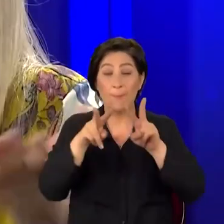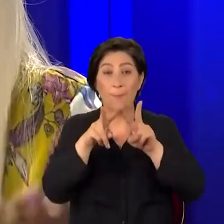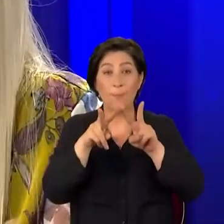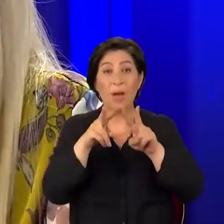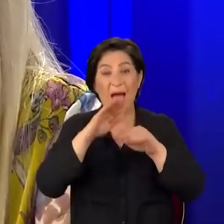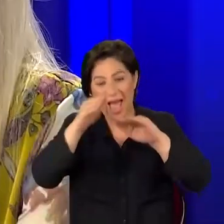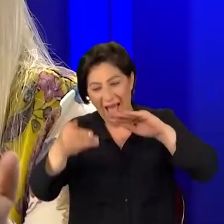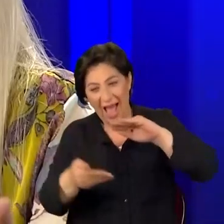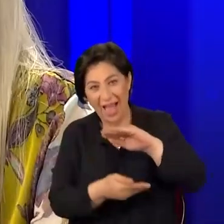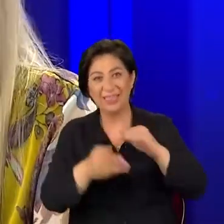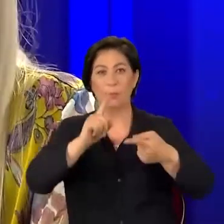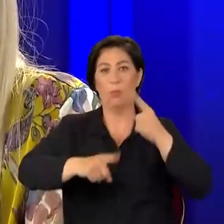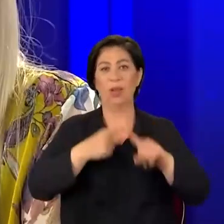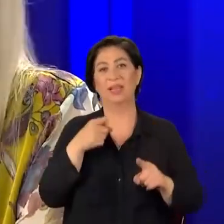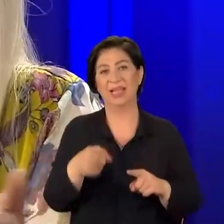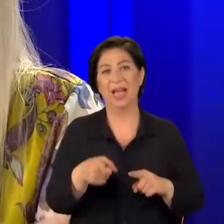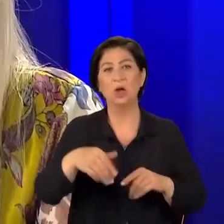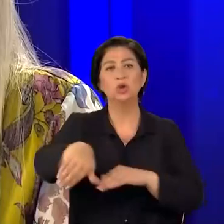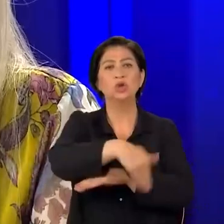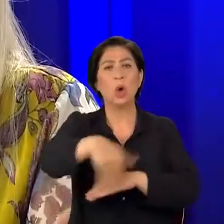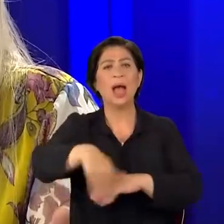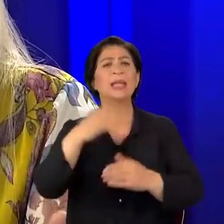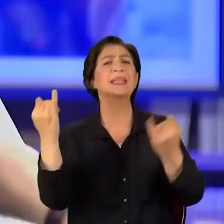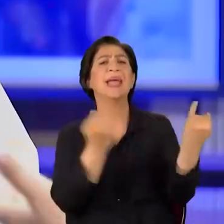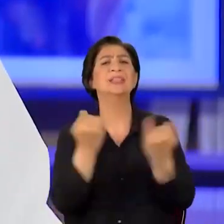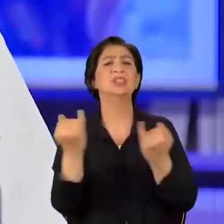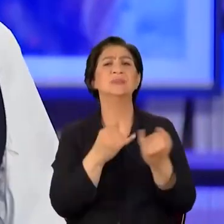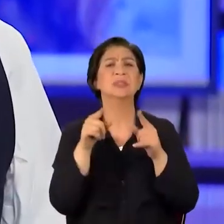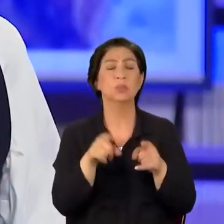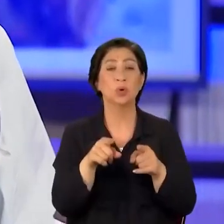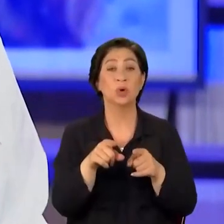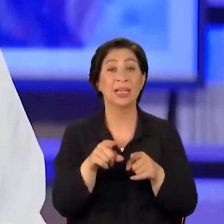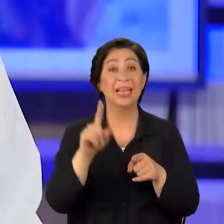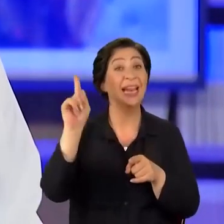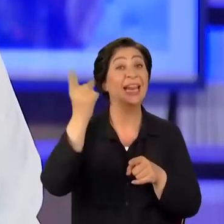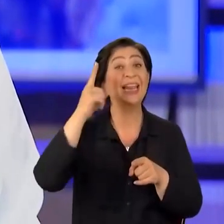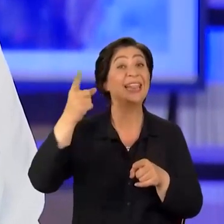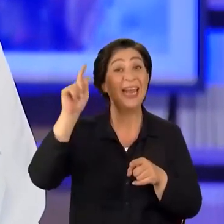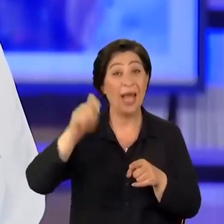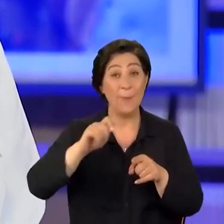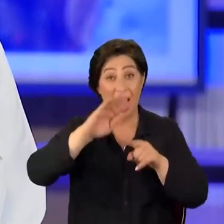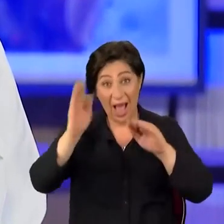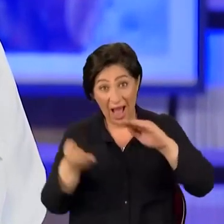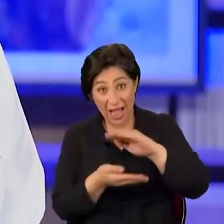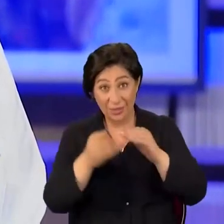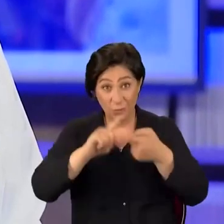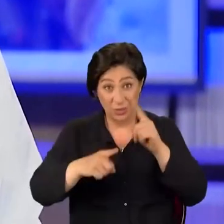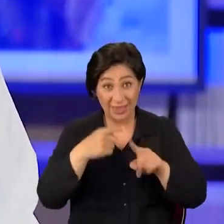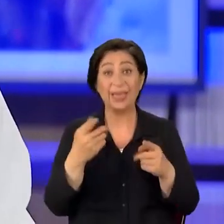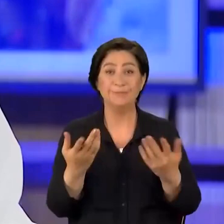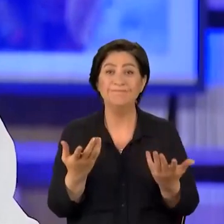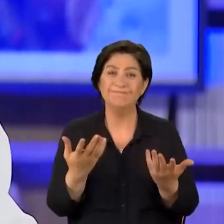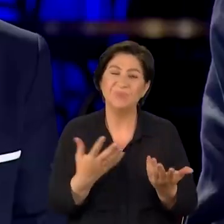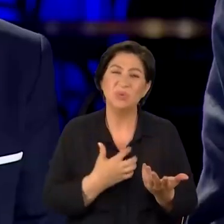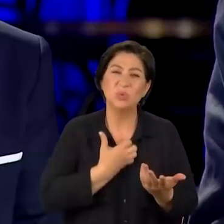dediğimiz. Yani alt düzeydeki politika. Sokakta tartıştığımız şey bu. Evet. Şu anda liderlerin yaptığı alt düzeyde bir politika zaten. Maalesef